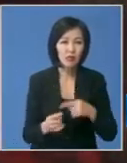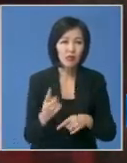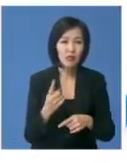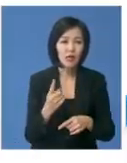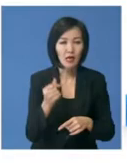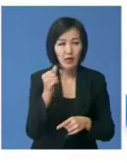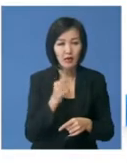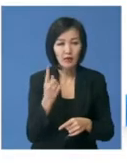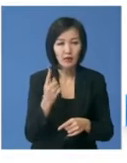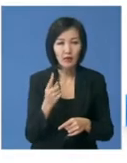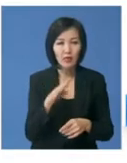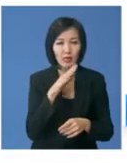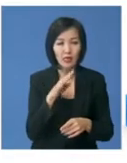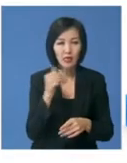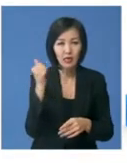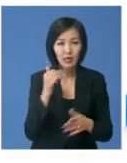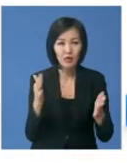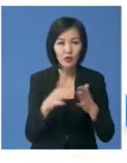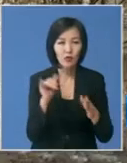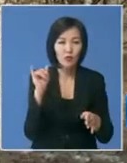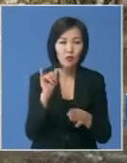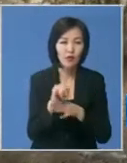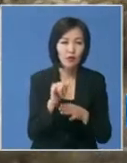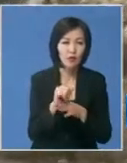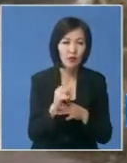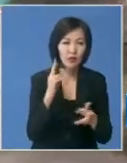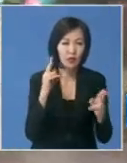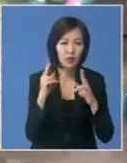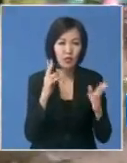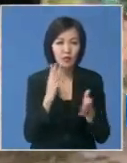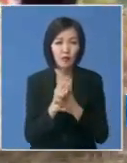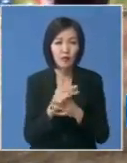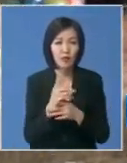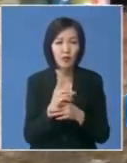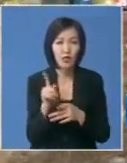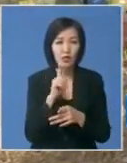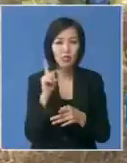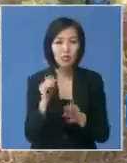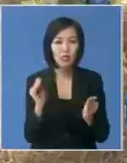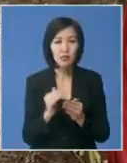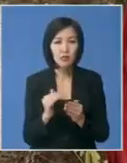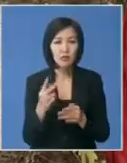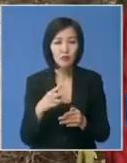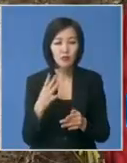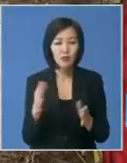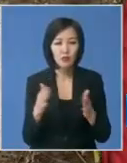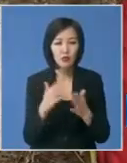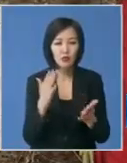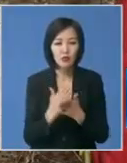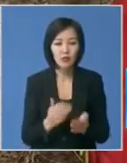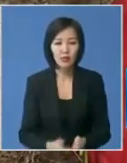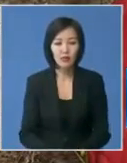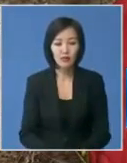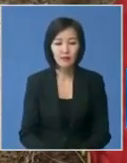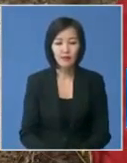қарттар үйіне барып шаш қиятын болады. Сән салоны жастар ықшам ауданындағы нөмір 25-ші үйде орналасқан. Алматы облысы